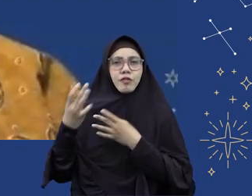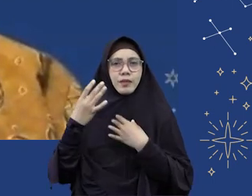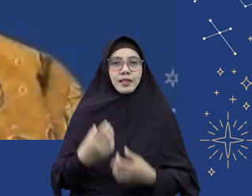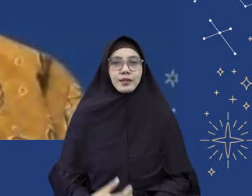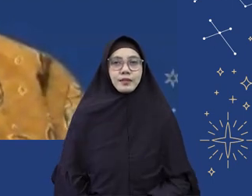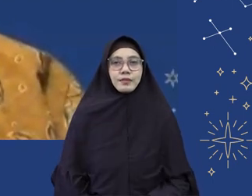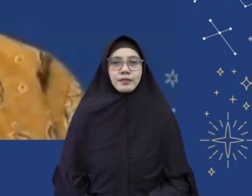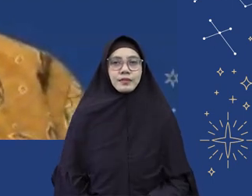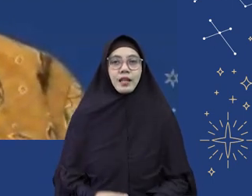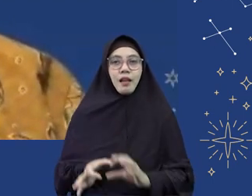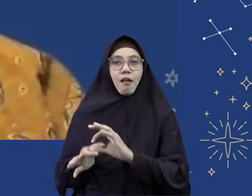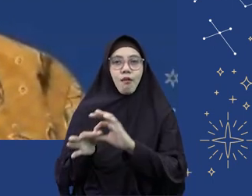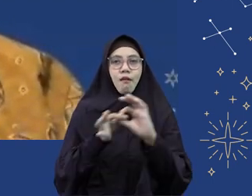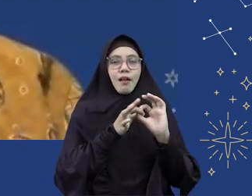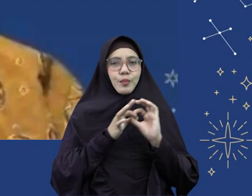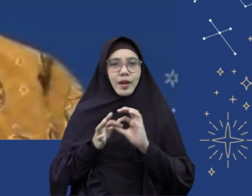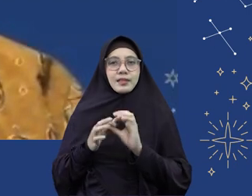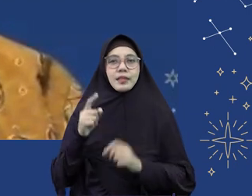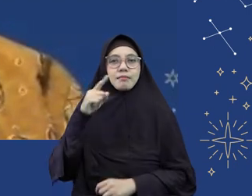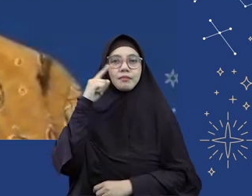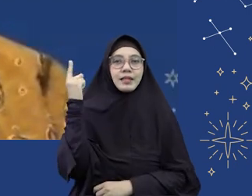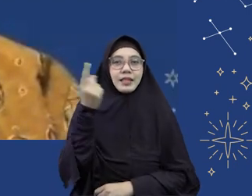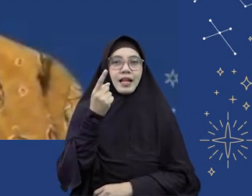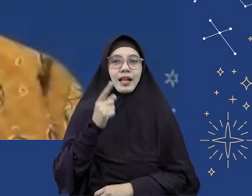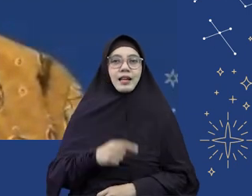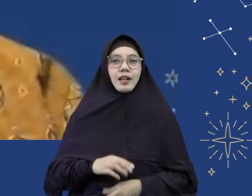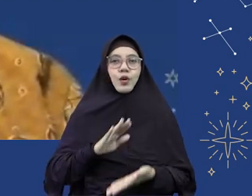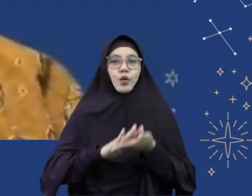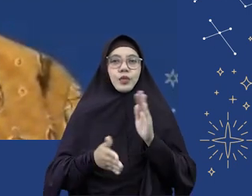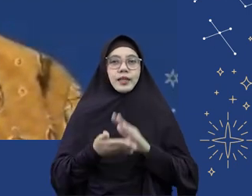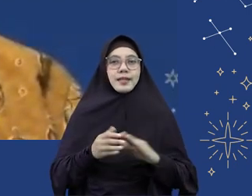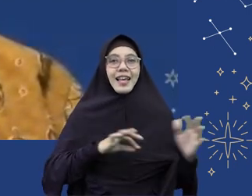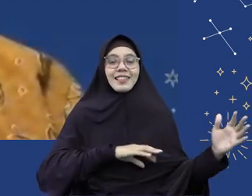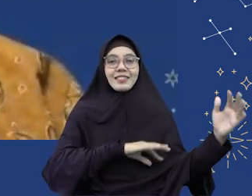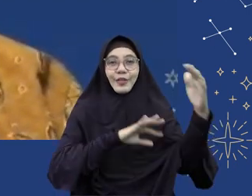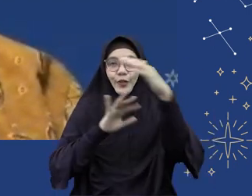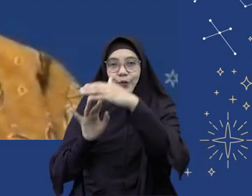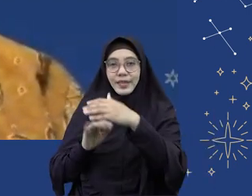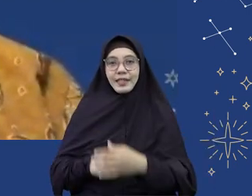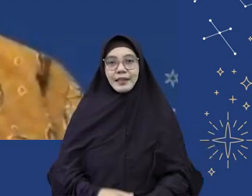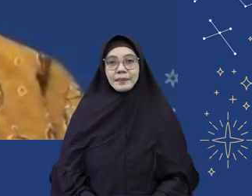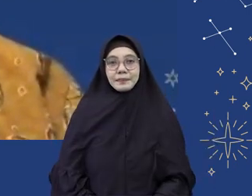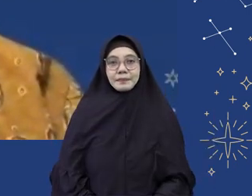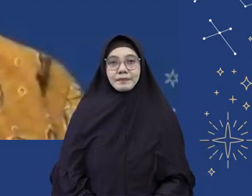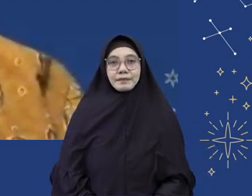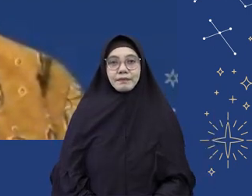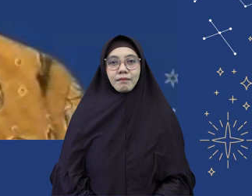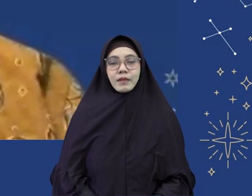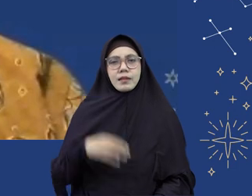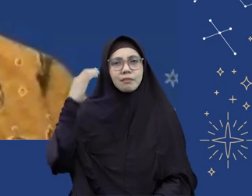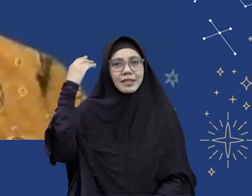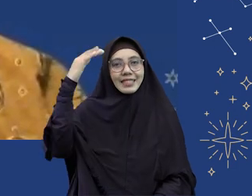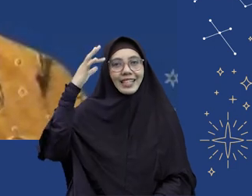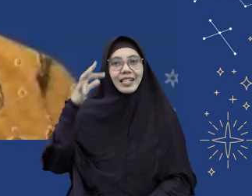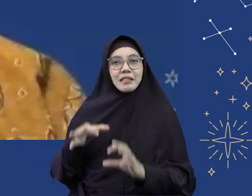berbagai pihak dari lembaga pemerintah hingga komunitas astronomi amatir juga telah merencanakan bersama untuk